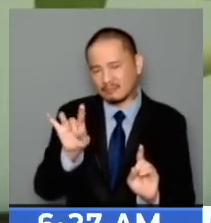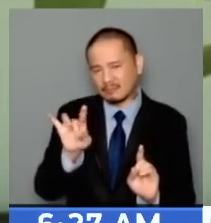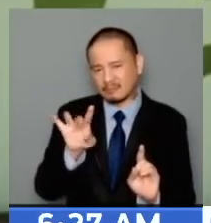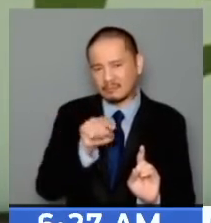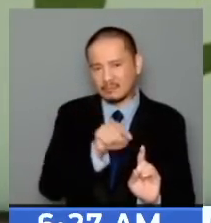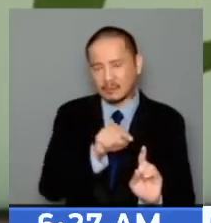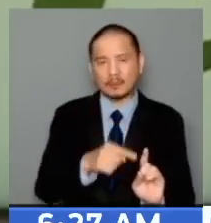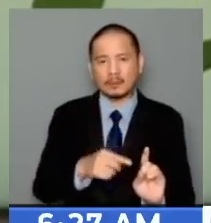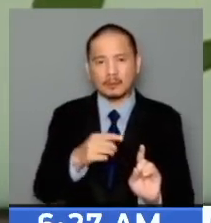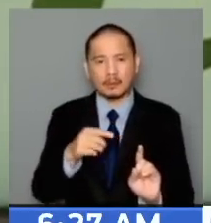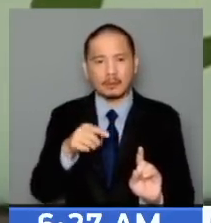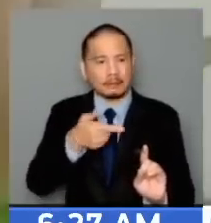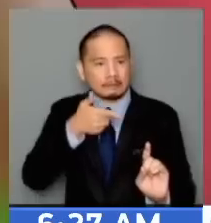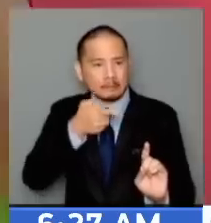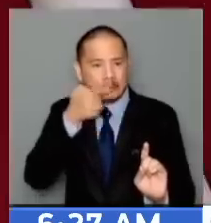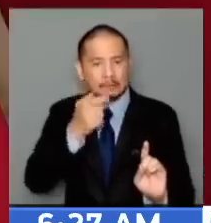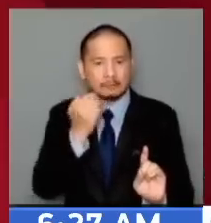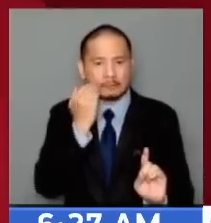bahay.